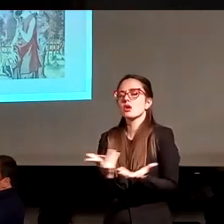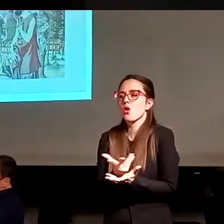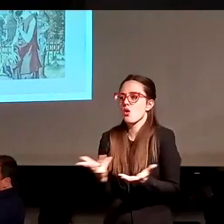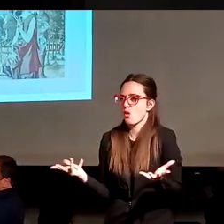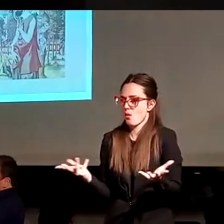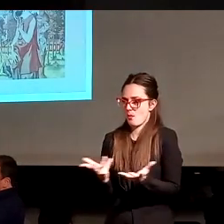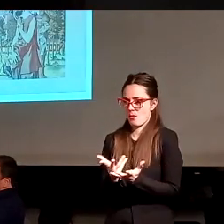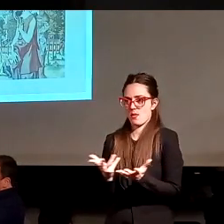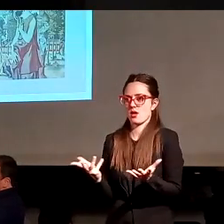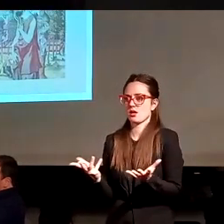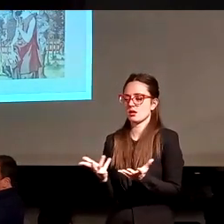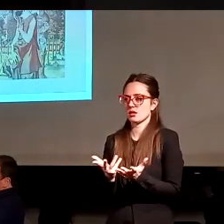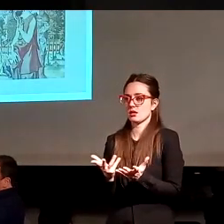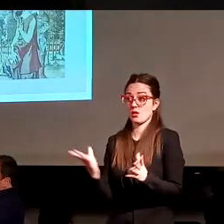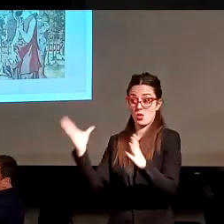notte